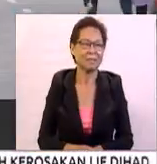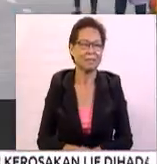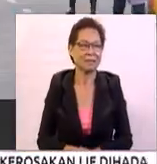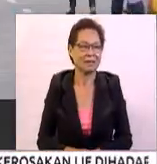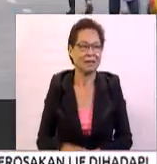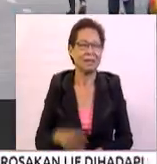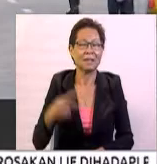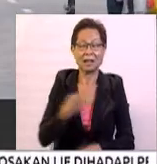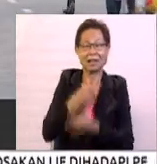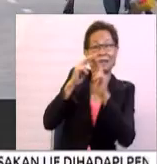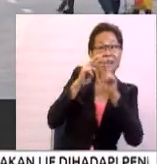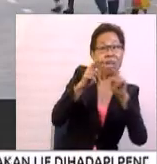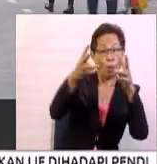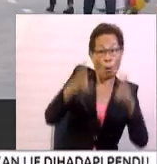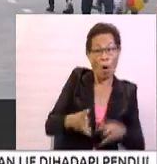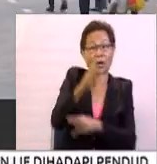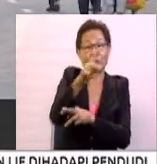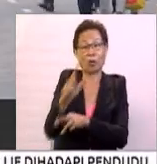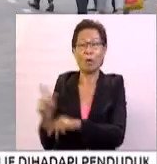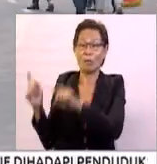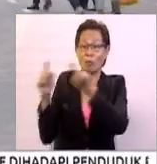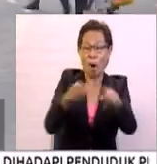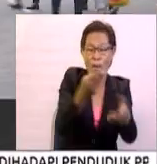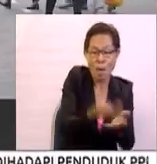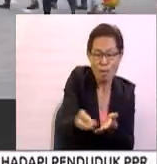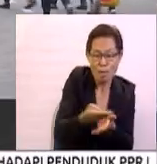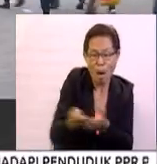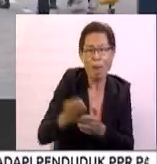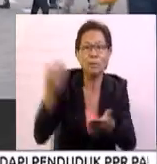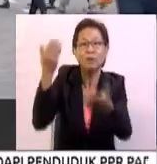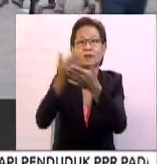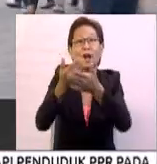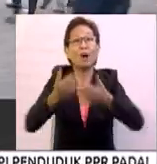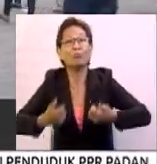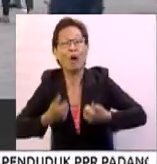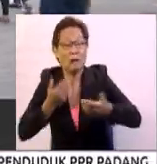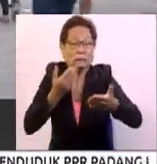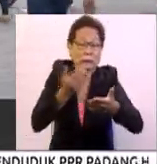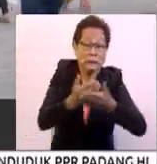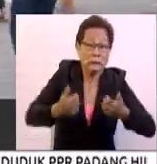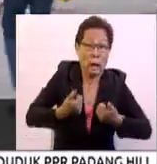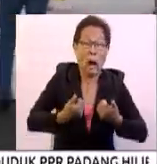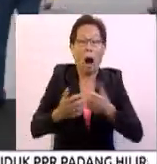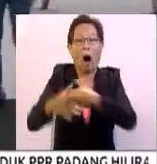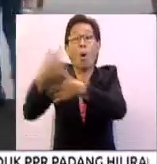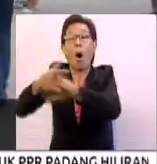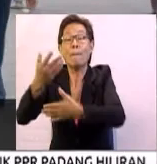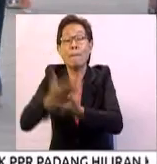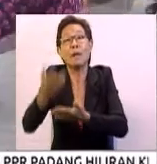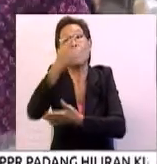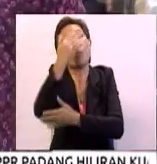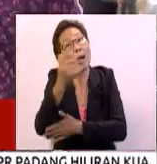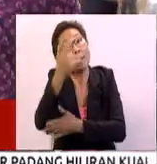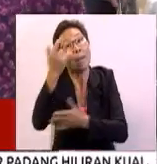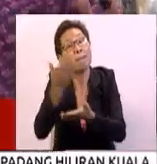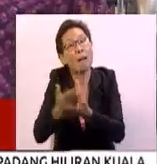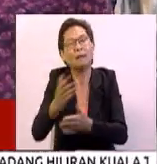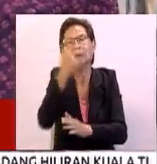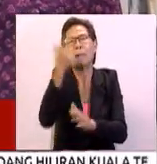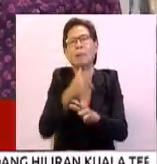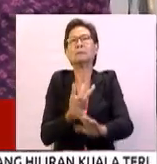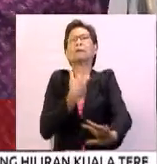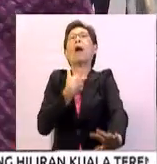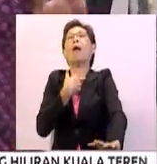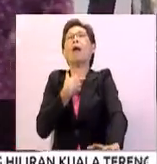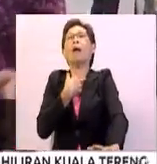raya. Jika kita lihat, warga kota membeli barangan keperluan menjelang Hari Raya Aidilfitri secara lebih awal kerana mengelakkan